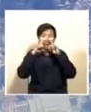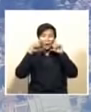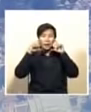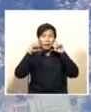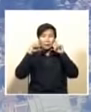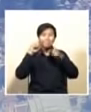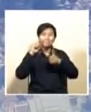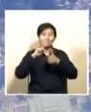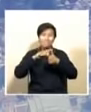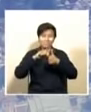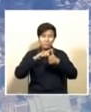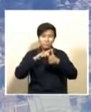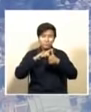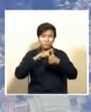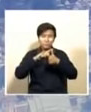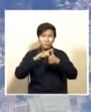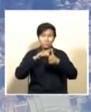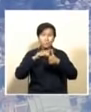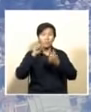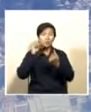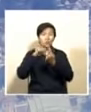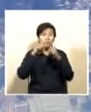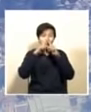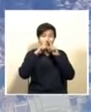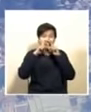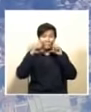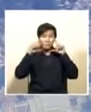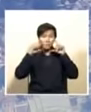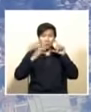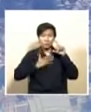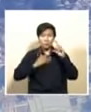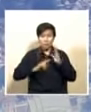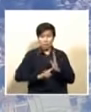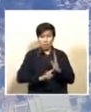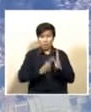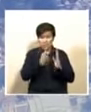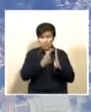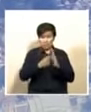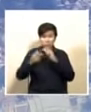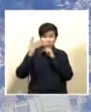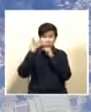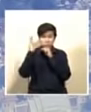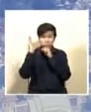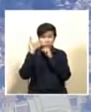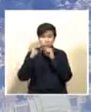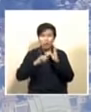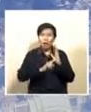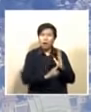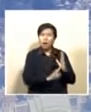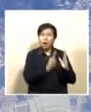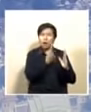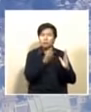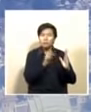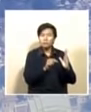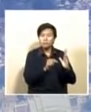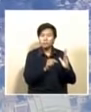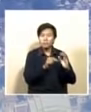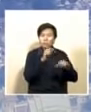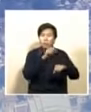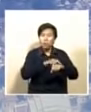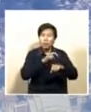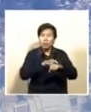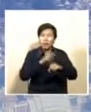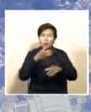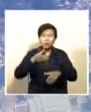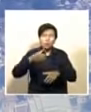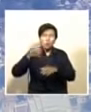ญทางกระทรวงพาณิชย์เองก็ได้ประชุมทางโรงงานผู้ผลิตซึ่งเราทราบว่ามี